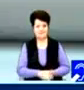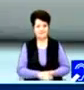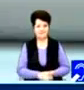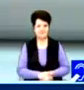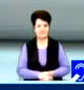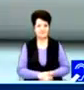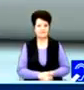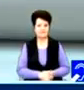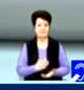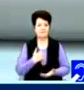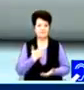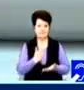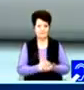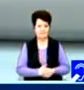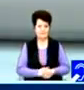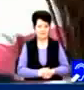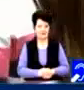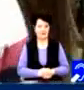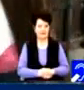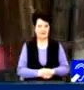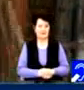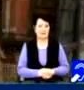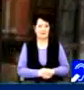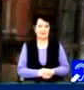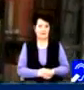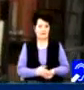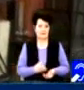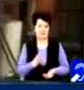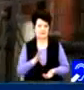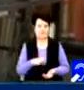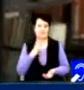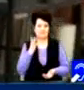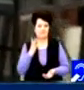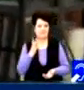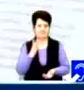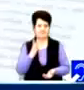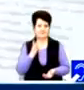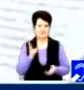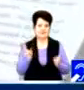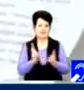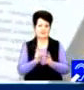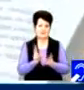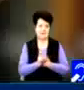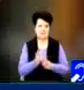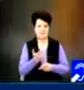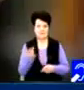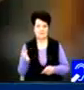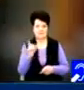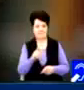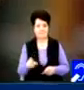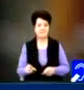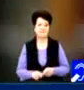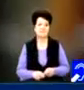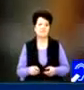masterat sunt în cercetări în timpul liber mă plimb mă întâlnesc cu cu niște prieteni fiind o